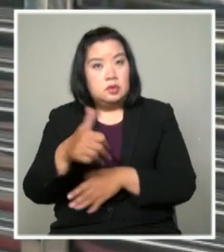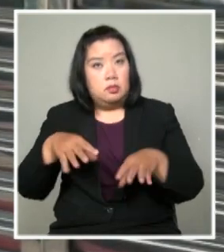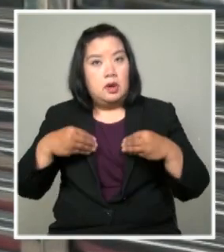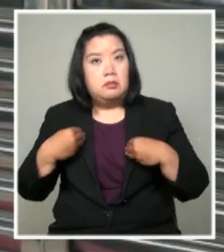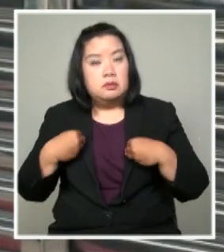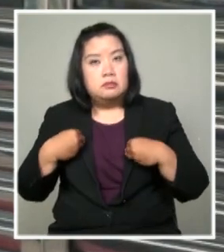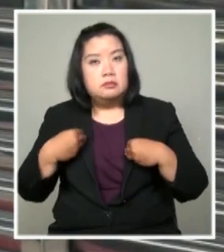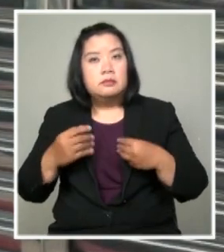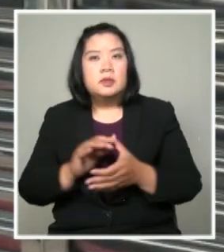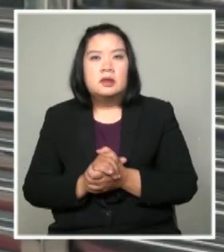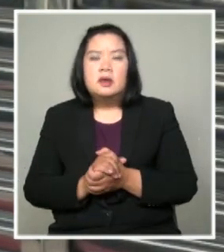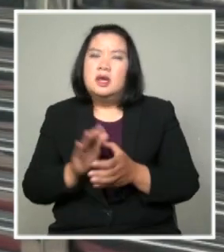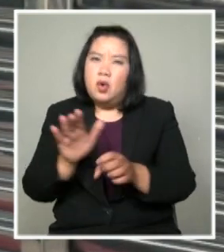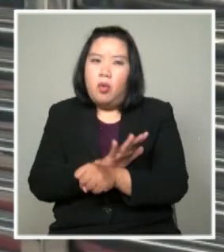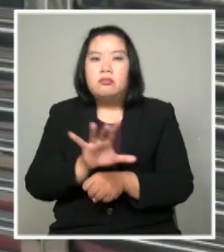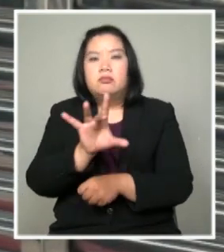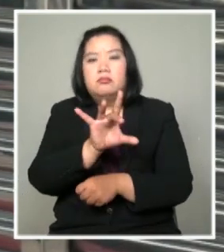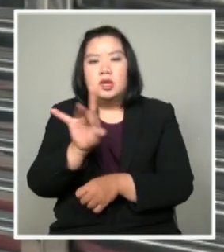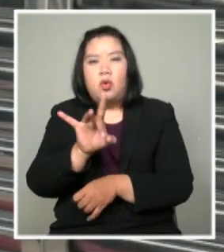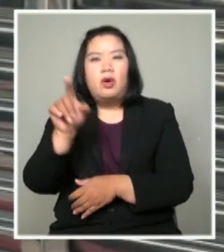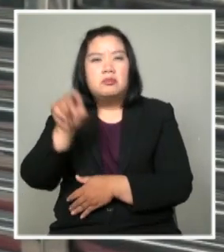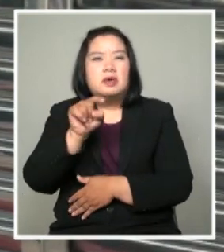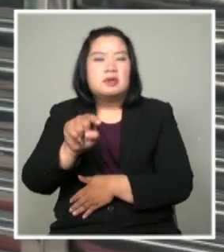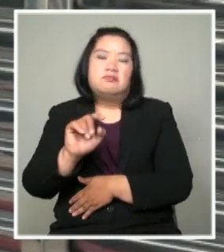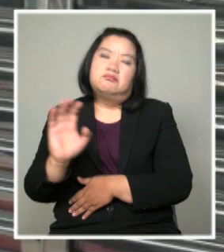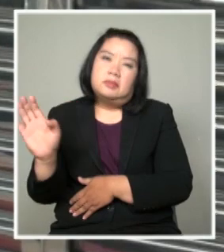มันก็ไม่100%นะพี่มันก็แค่